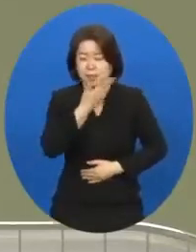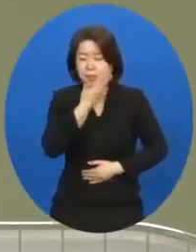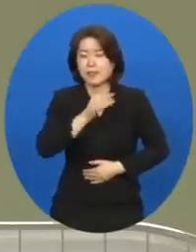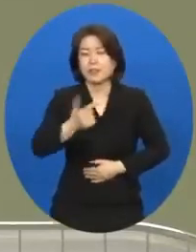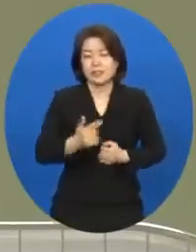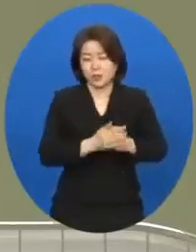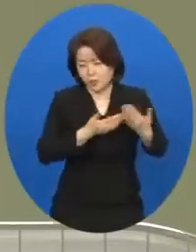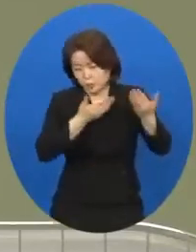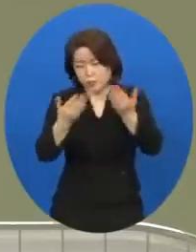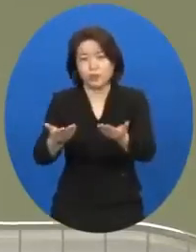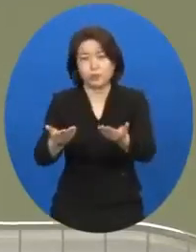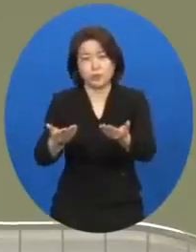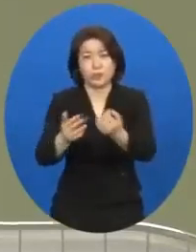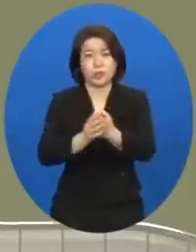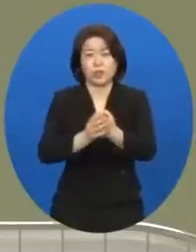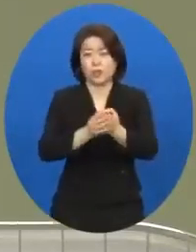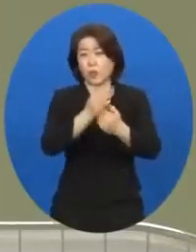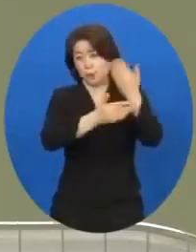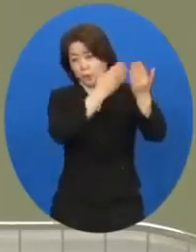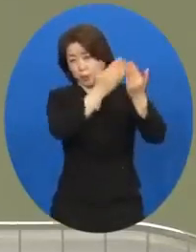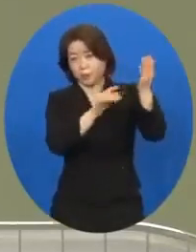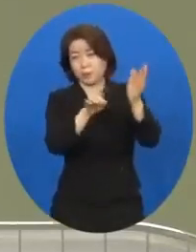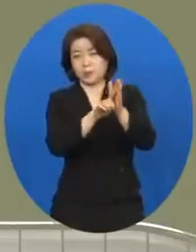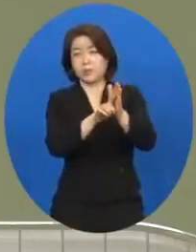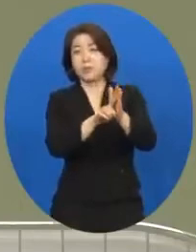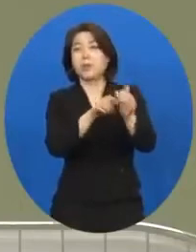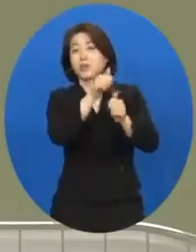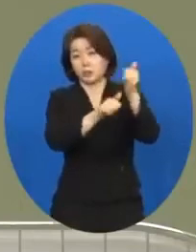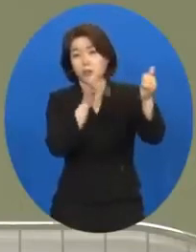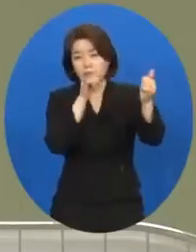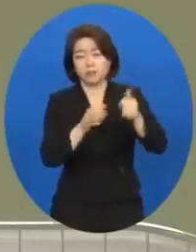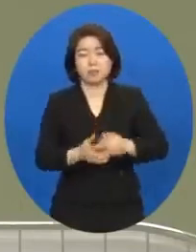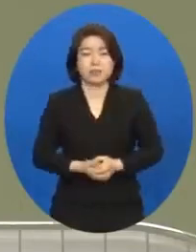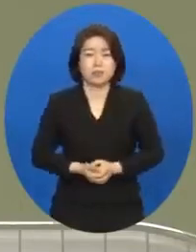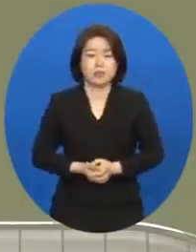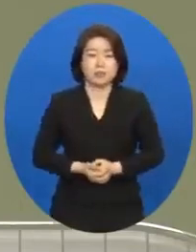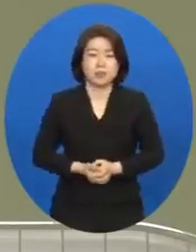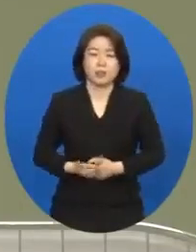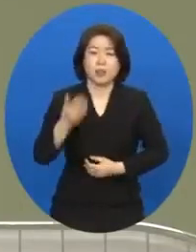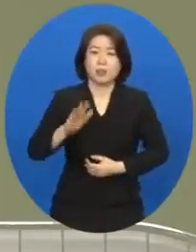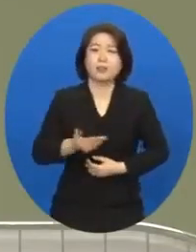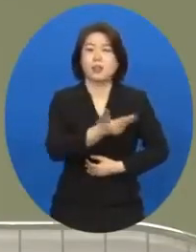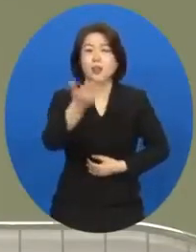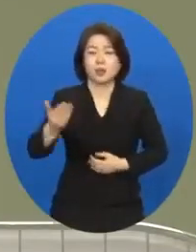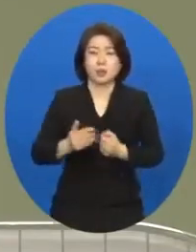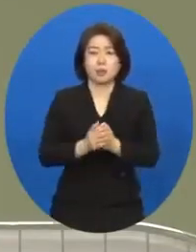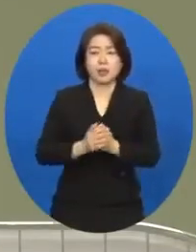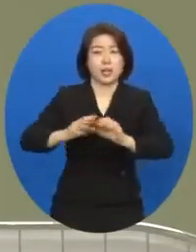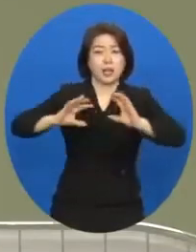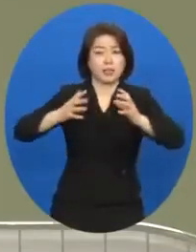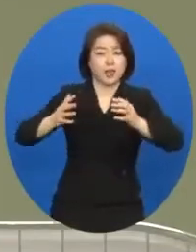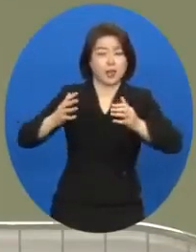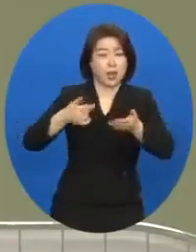그런 우리의 믿음의 선조들이 있잖아요. 근데 여러분, 나라를